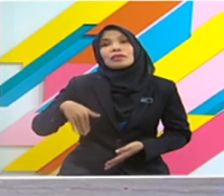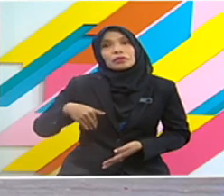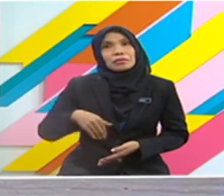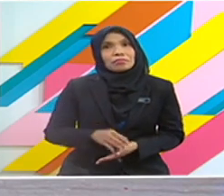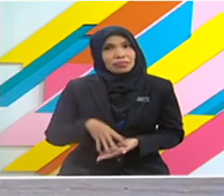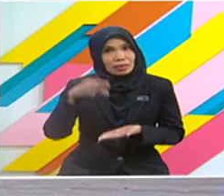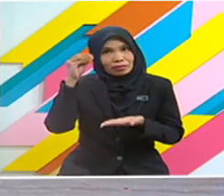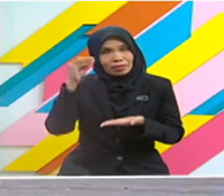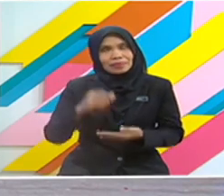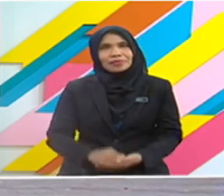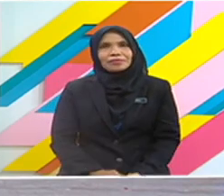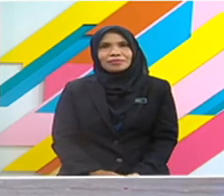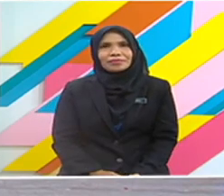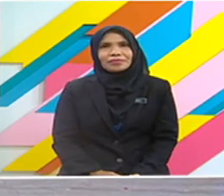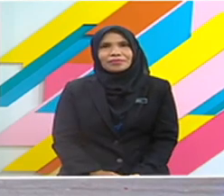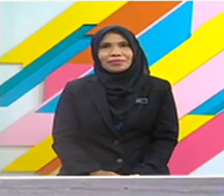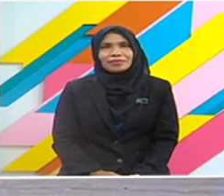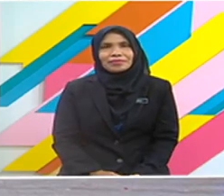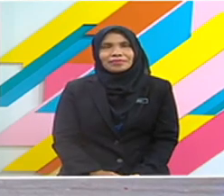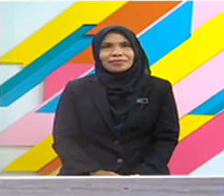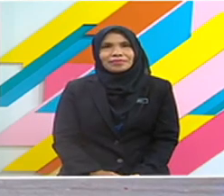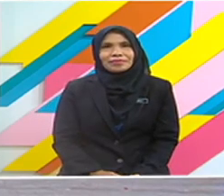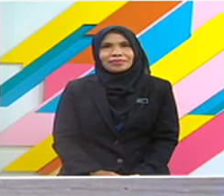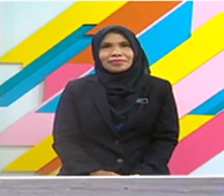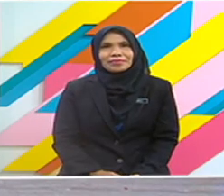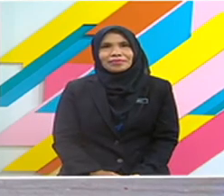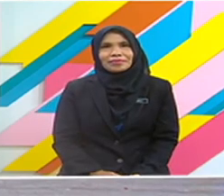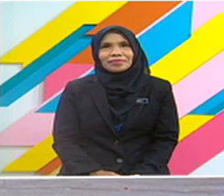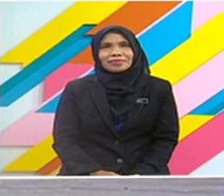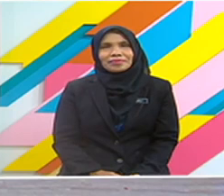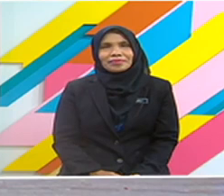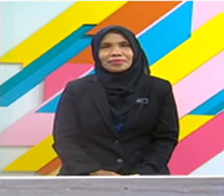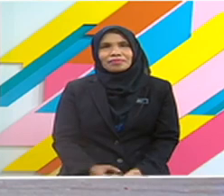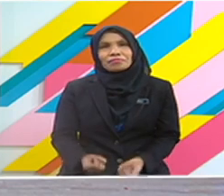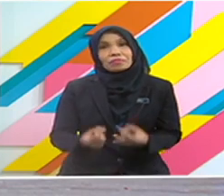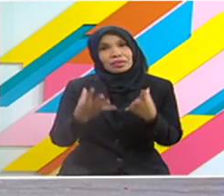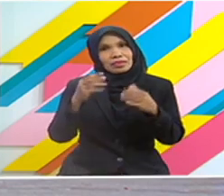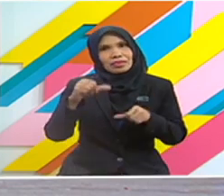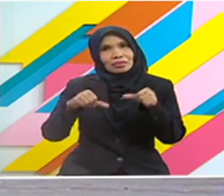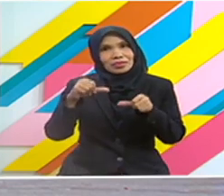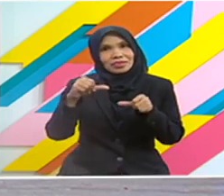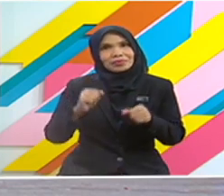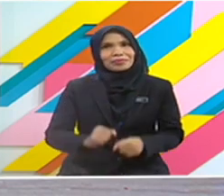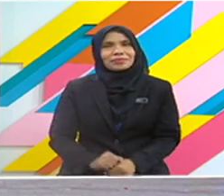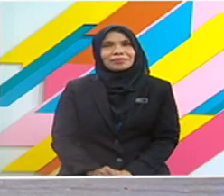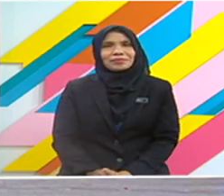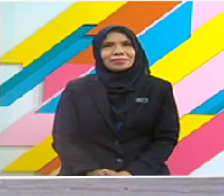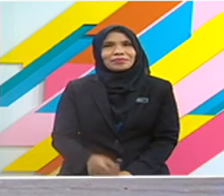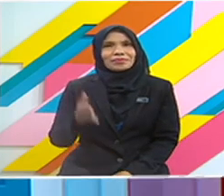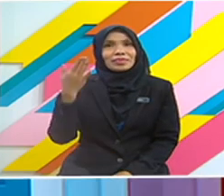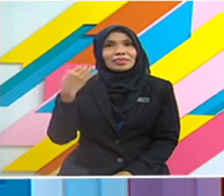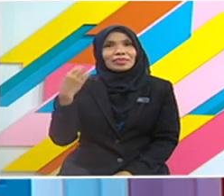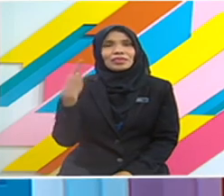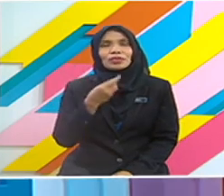Rina. Seronok tak belajar organ deria? Sangat seronok. Okay. Sebab kita ada macam-macam aktiviti. Okey, tadi kita dah